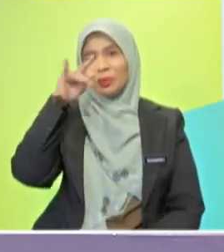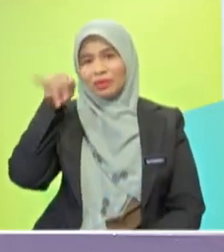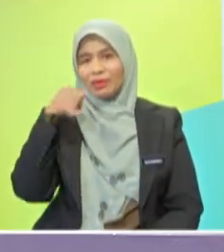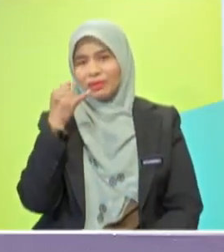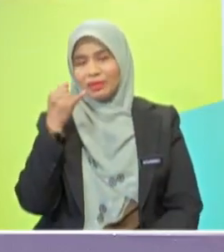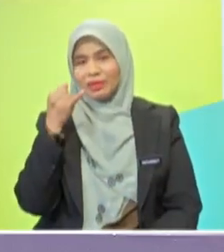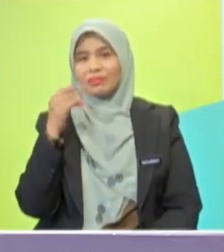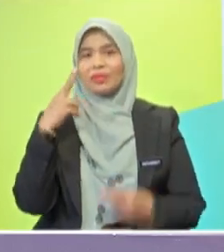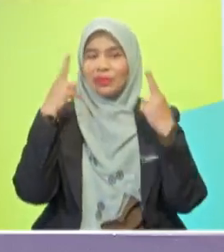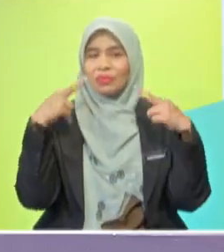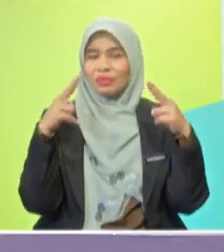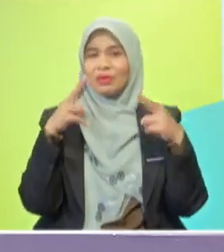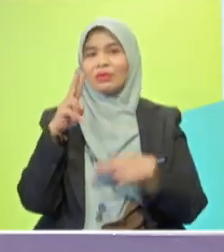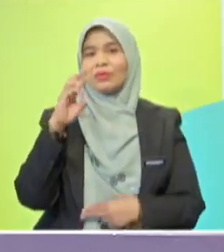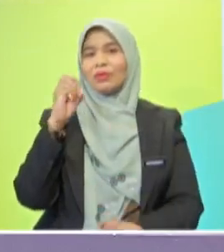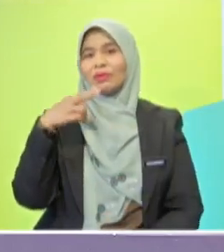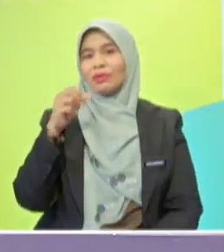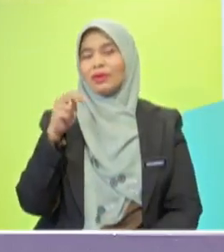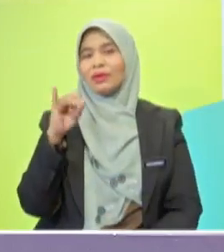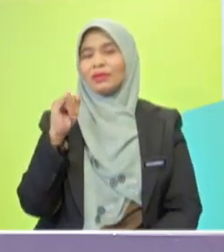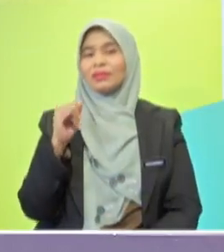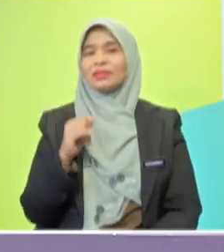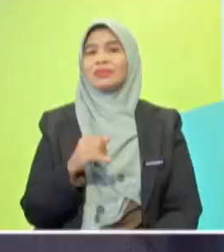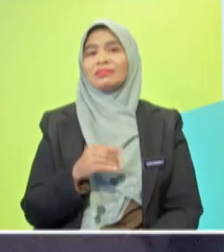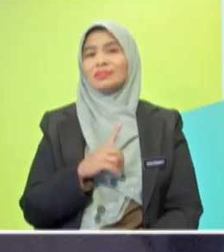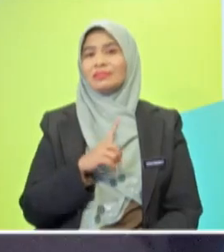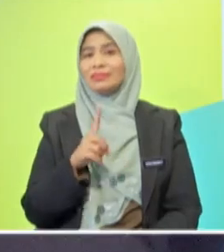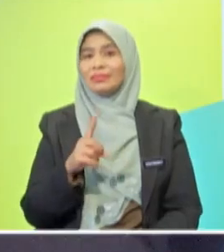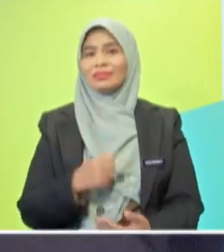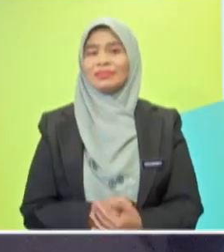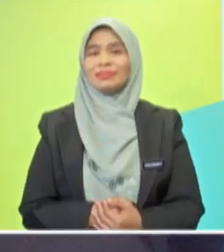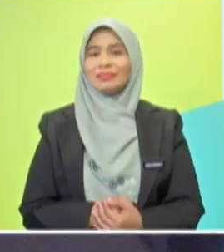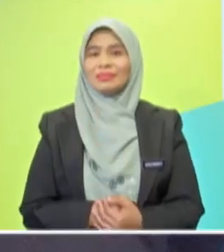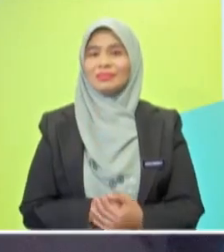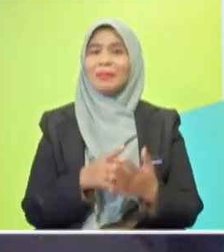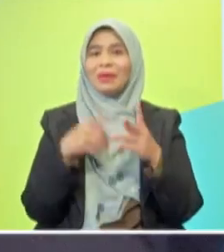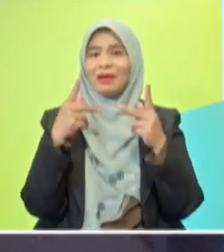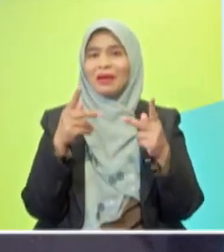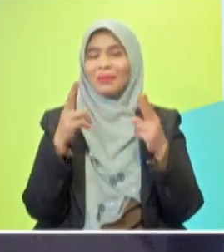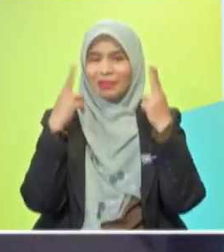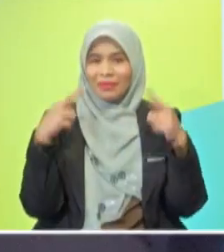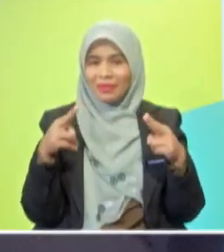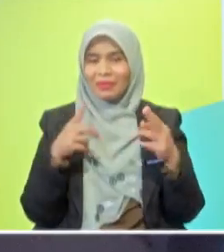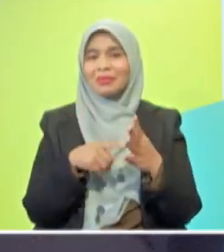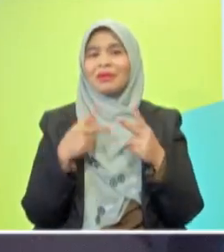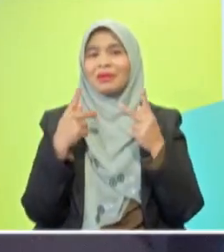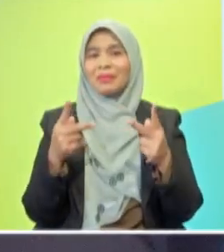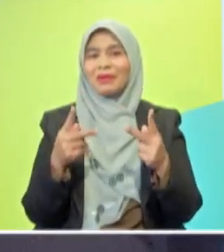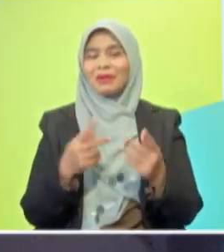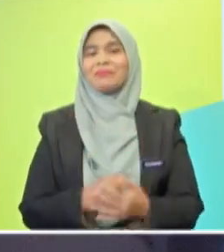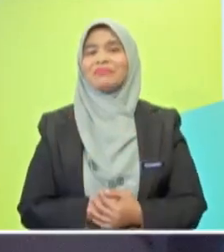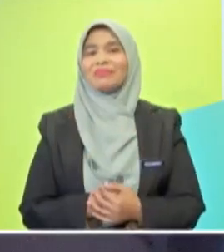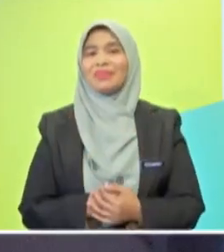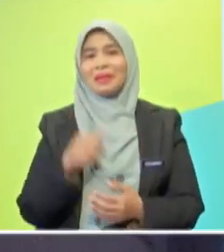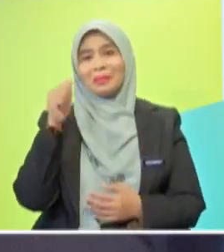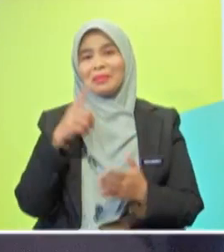iaitu Ustazah Rohani binti Ismail. Apa khabar Ustazah? Khabar baik. Assalamualaikum Aiman. Waalaikumsalam. Aiman, apa khabar?